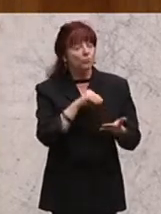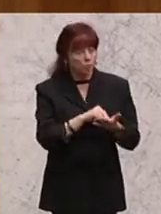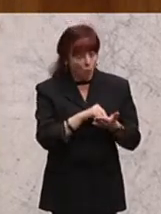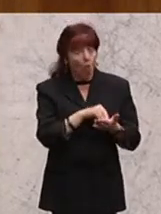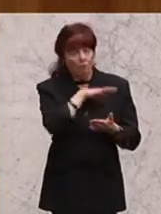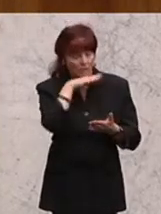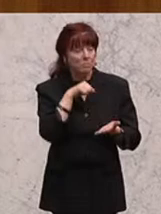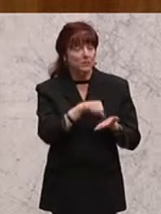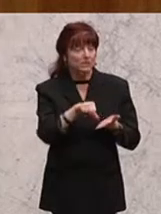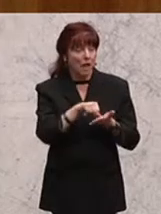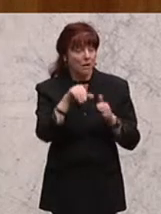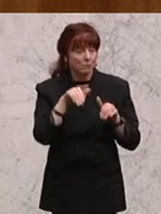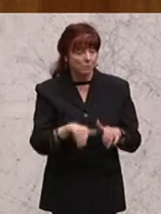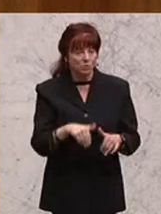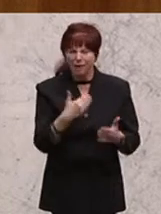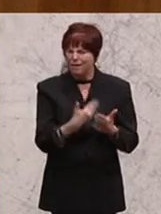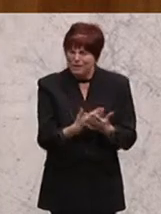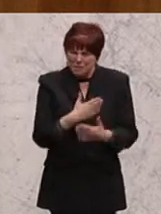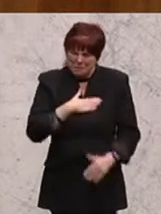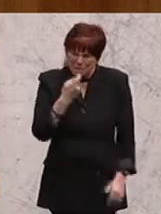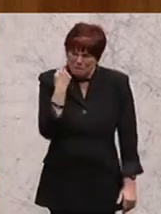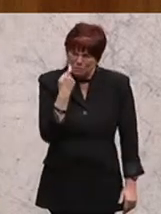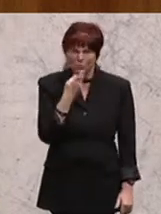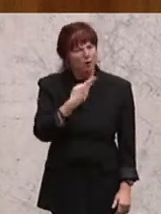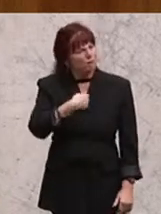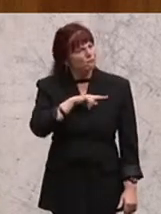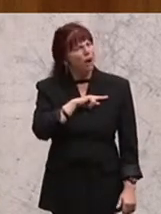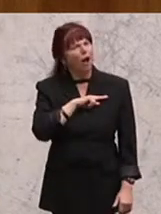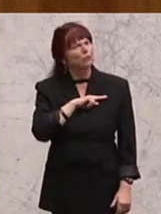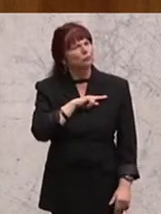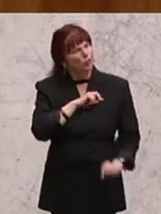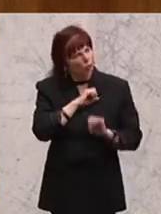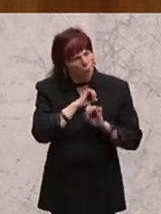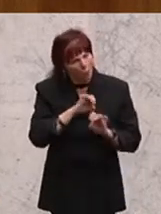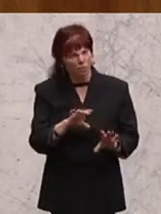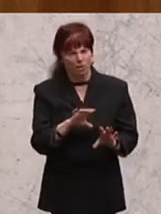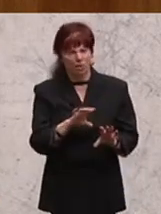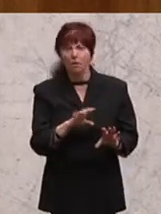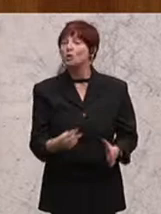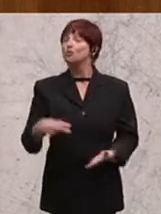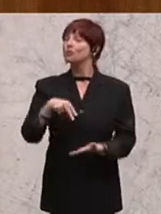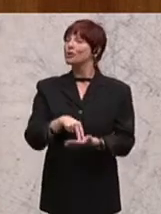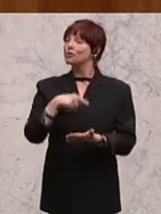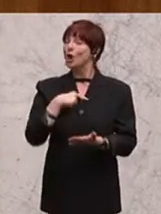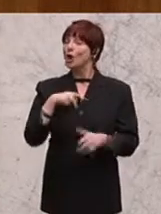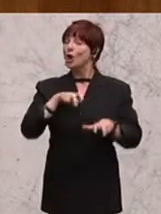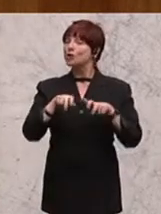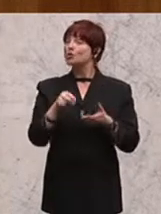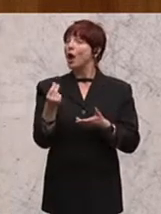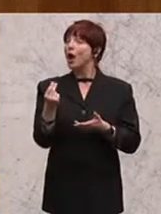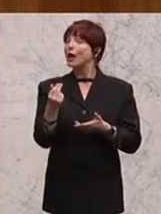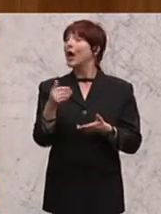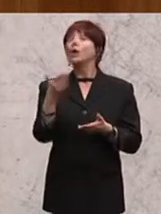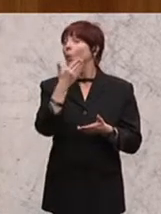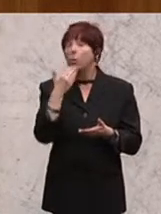stehen kommen. Und deswegen ist es verantwortungslos, vor den Menschen hinzutreten und zu sagen, es wird kein Steuergeld mehr fließen. Es wird noch